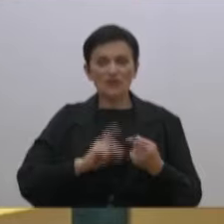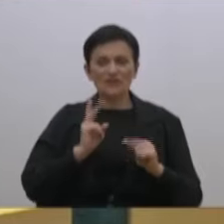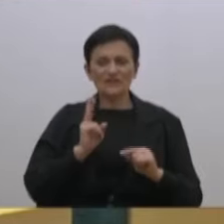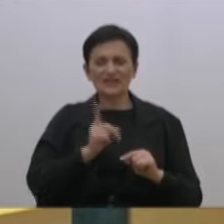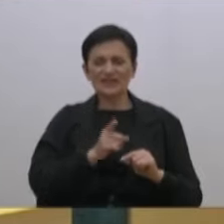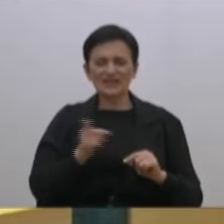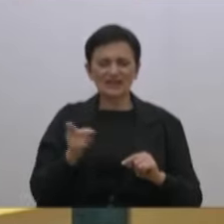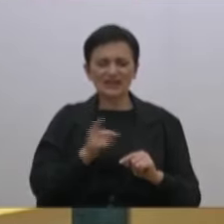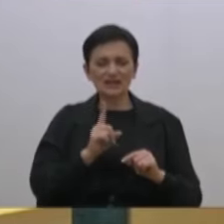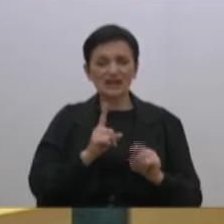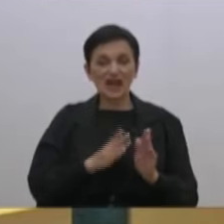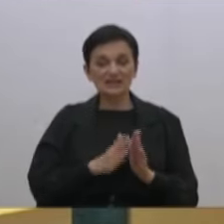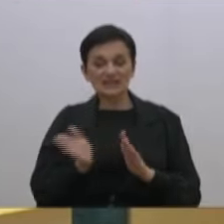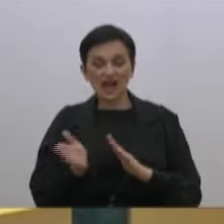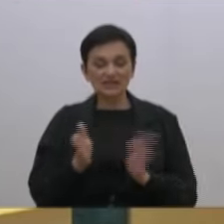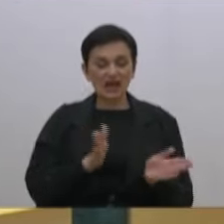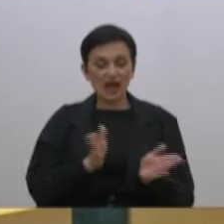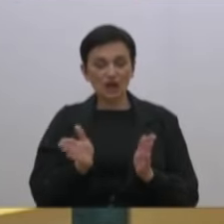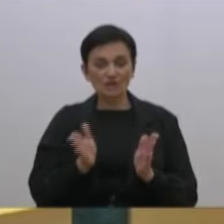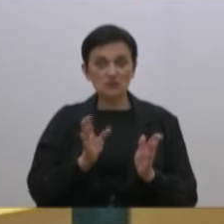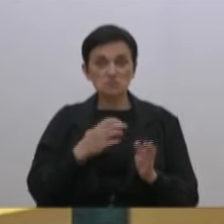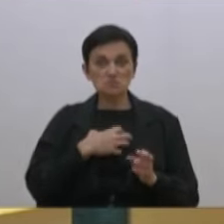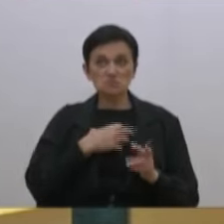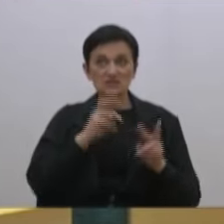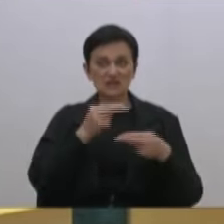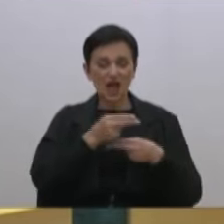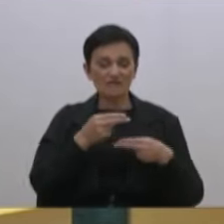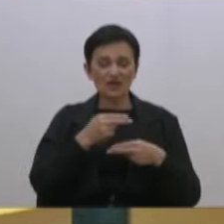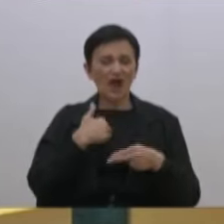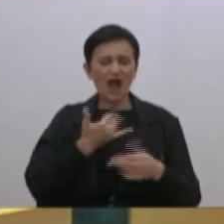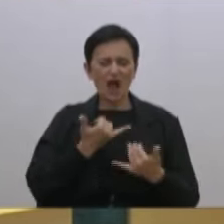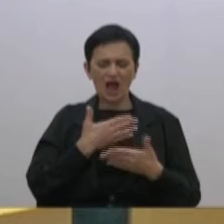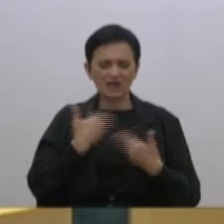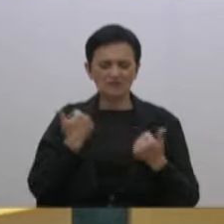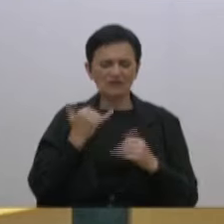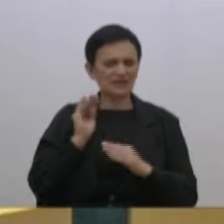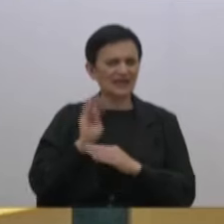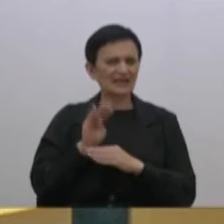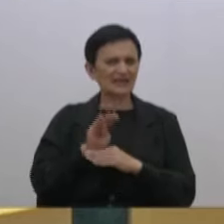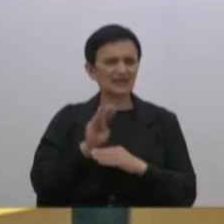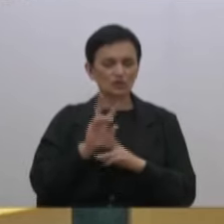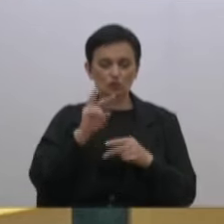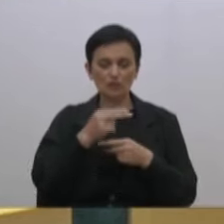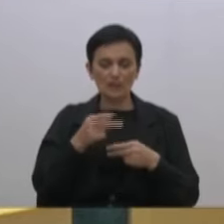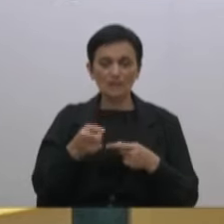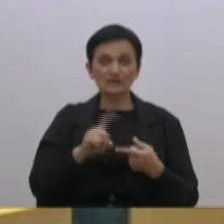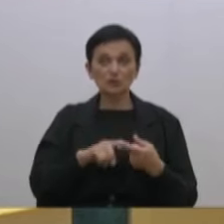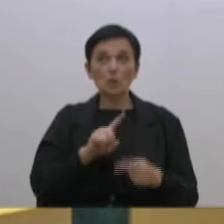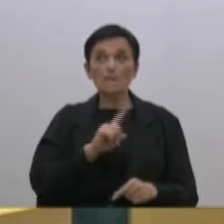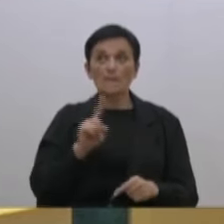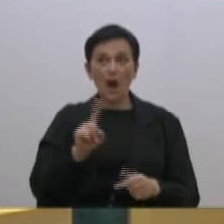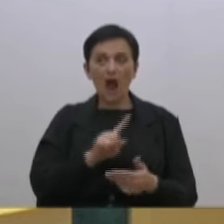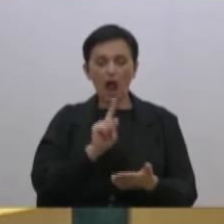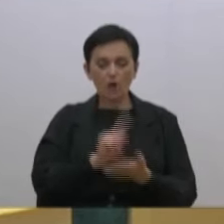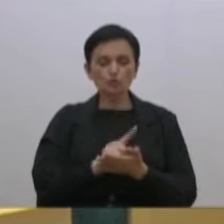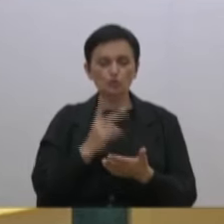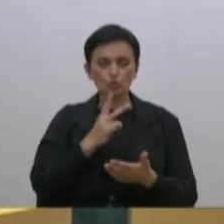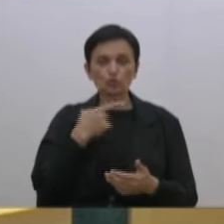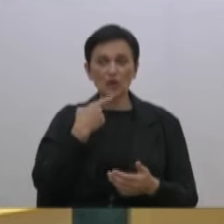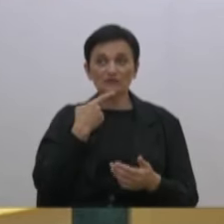რაღაც გადახვევა გადმოხვევები თავარი თემიდან, არ მინდა ძალიან კრიტიკული ვიყავს ამ თემასთან დაკავშირებით, მაგრამ აუცილებლად უნდა